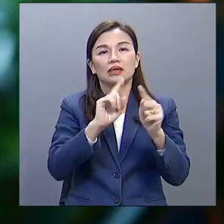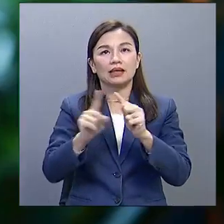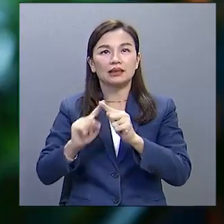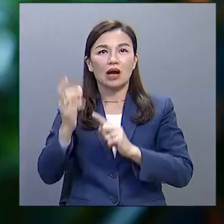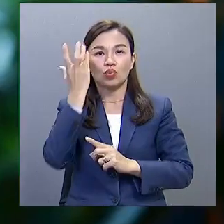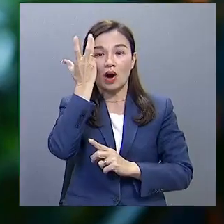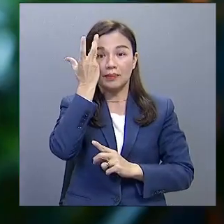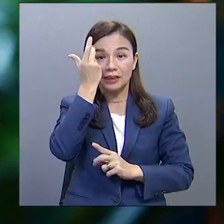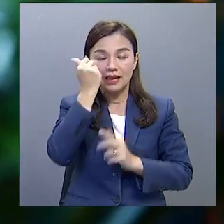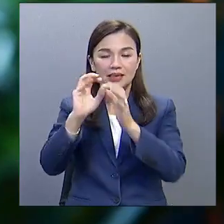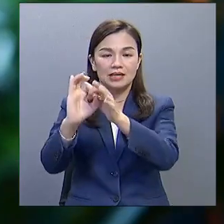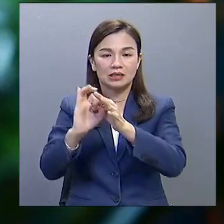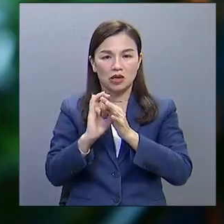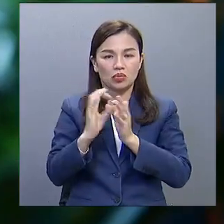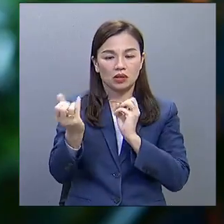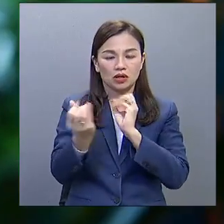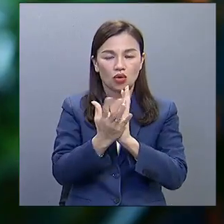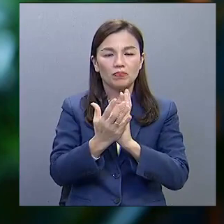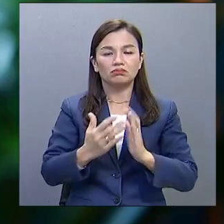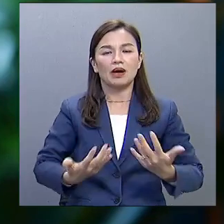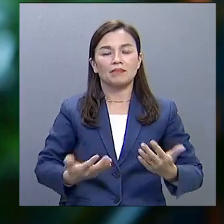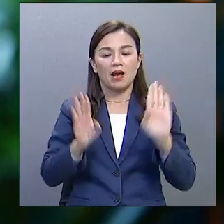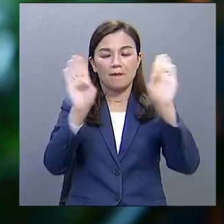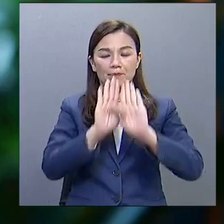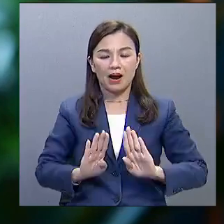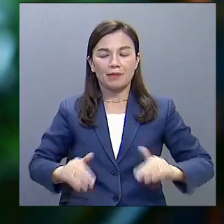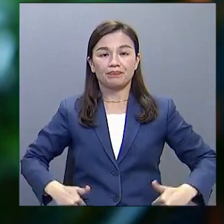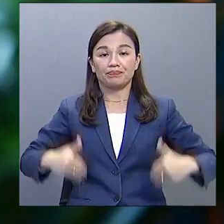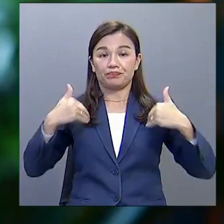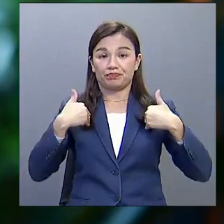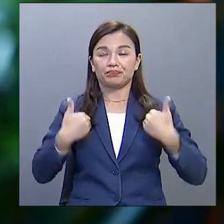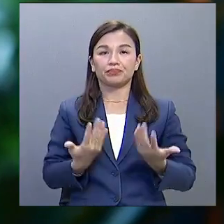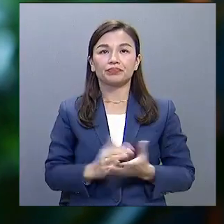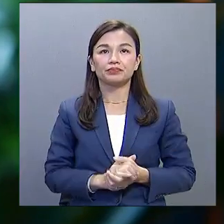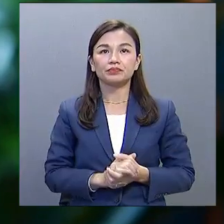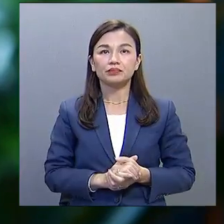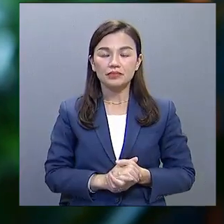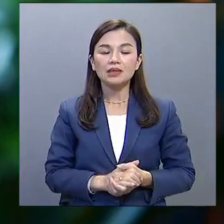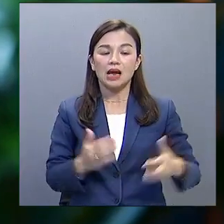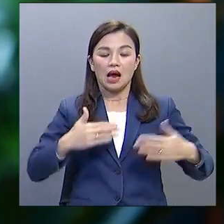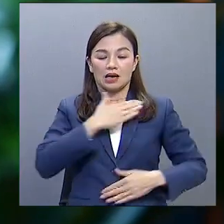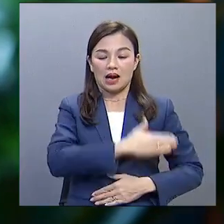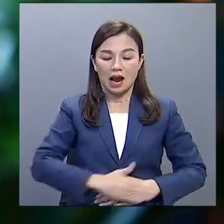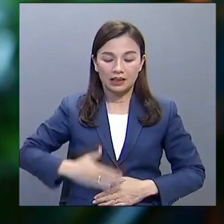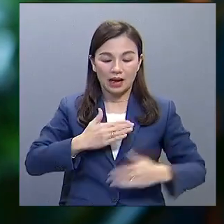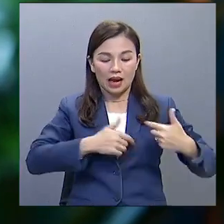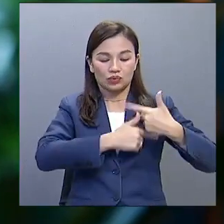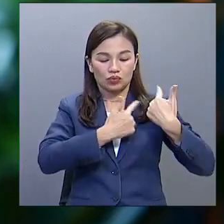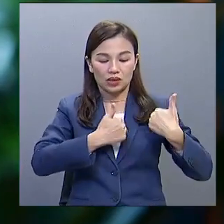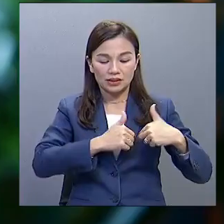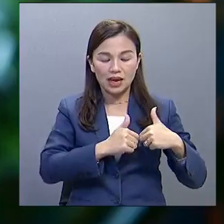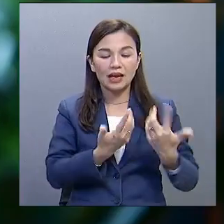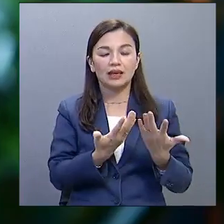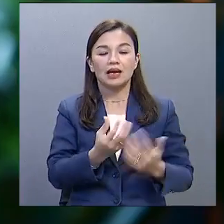ความเครียดก็มีผลกับไลฟ์สไตล์ค่อนข้างเยอะงั้นถ้าจะปรับไลฟ์สไตล์อ่ะมันจะต้องมีทั้งมิติเรื่องร่างกายจิตใจอาหารออกกำลังกายความเ